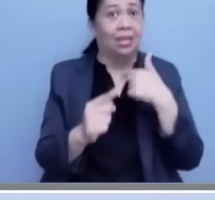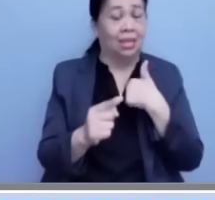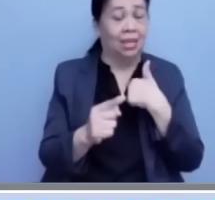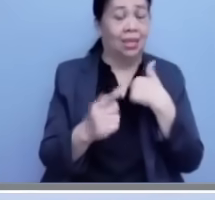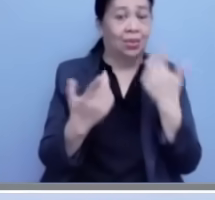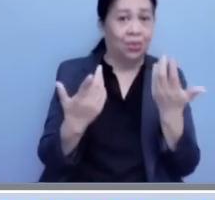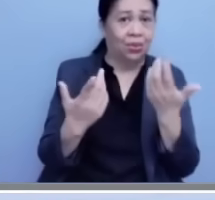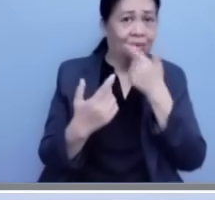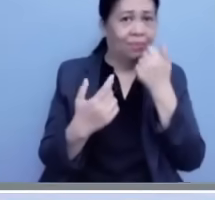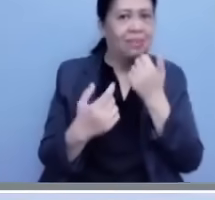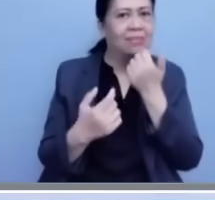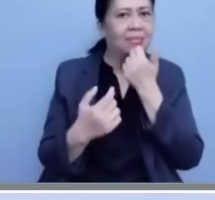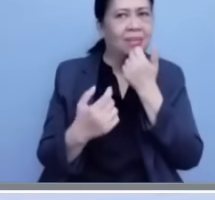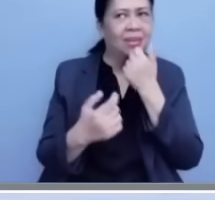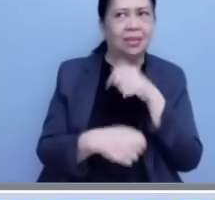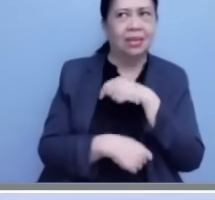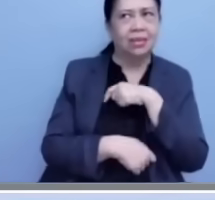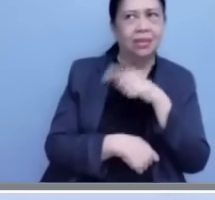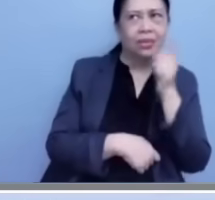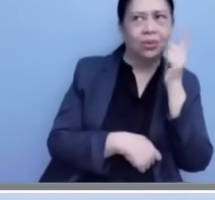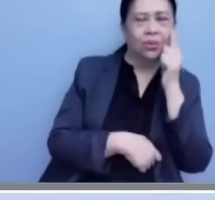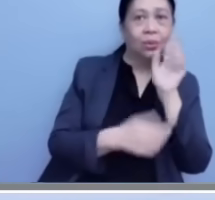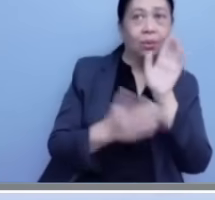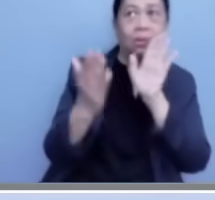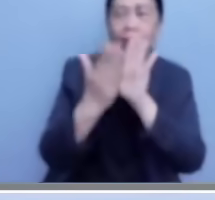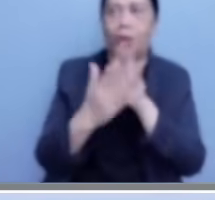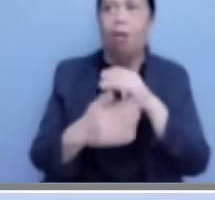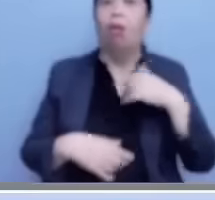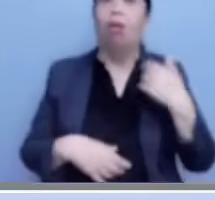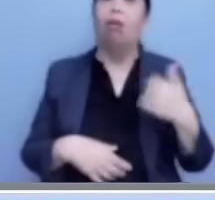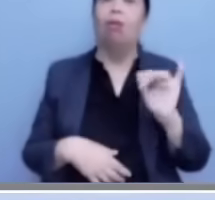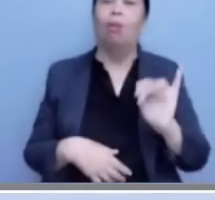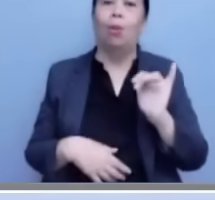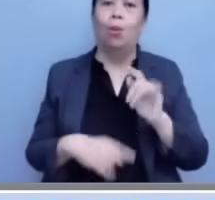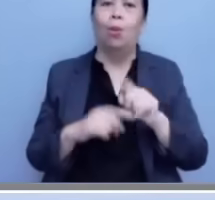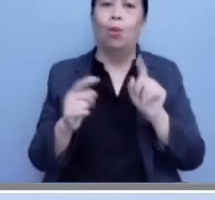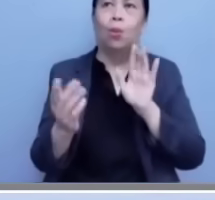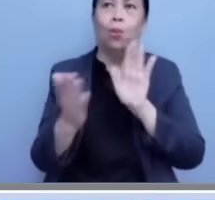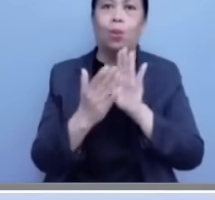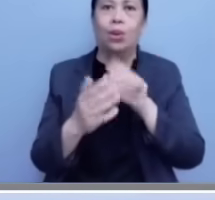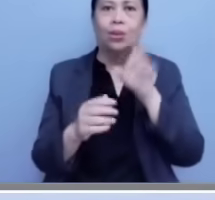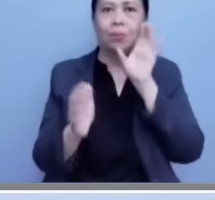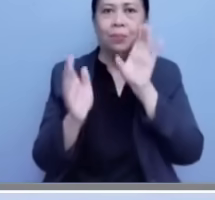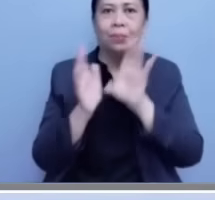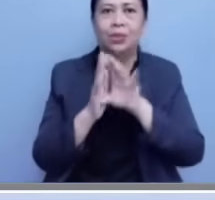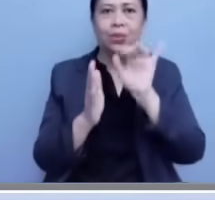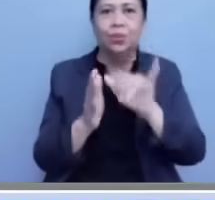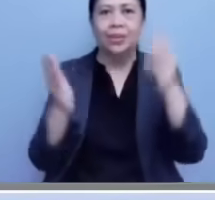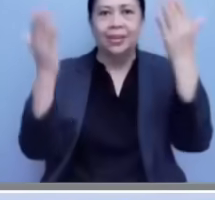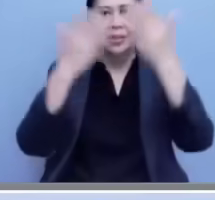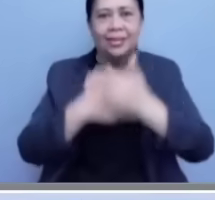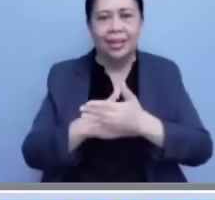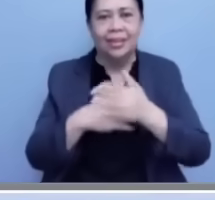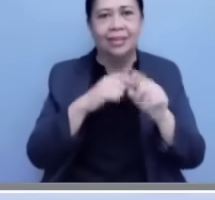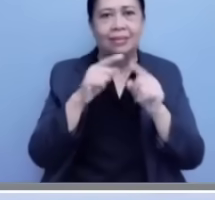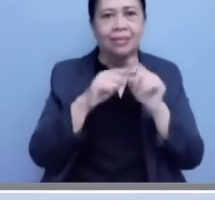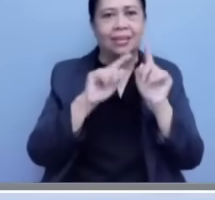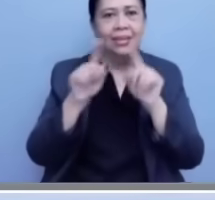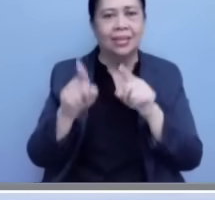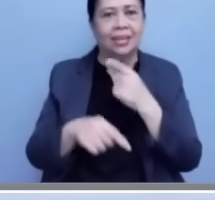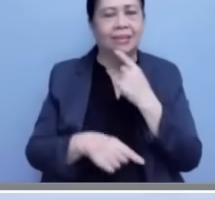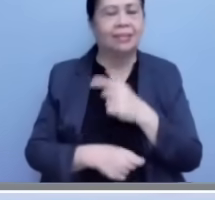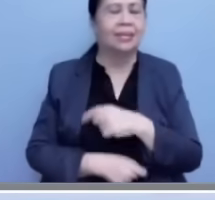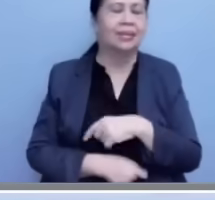mali yung impression ko sa kanya. Nung finally nakilala ko na siya, nung nakita ko yung photo na yon nung gabi na yon nung nagpunta ako, sabi ko,